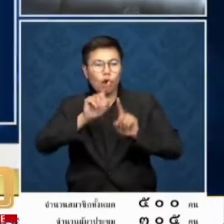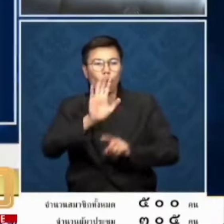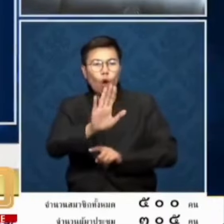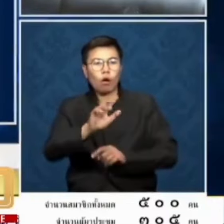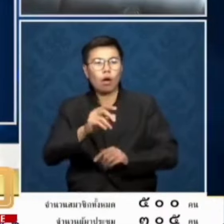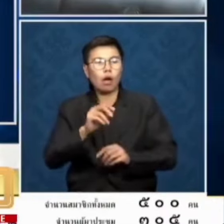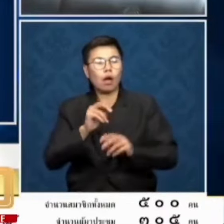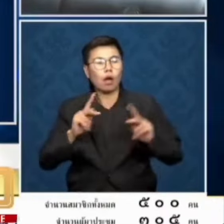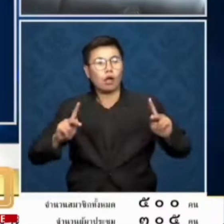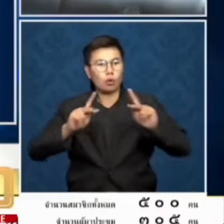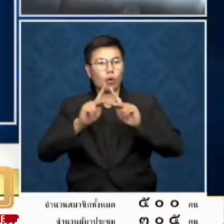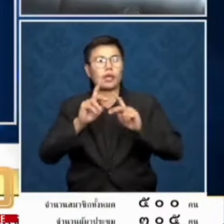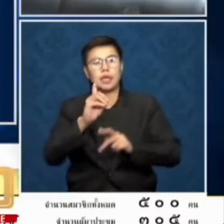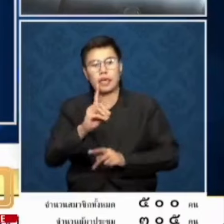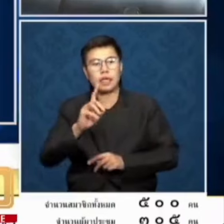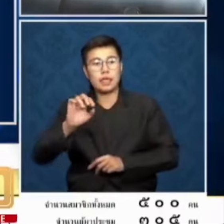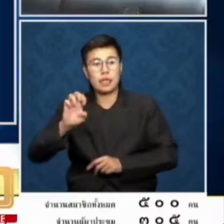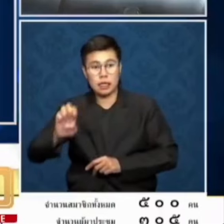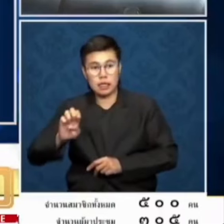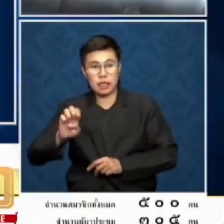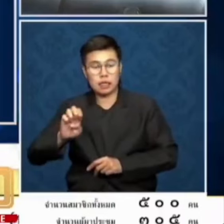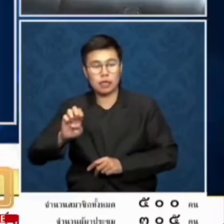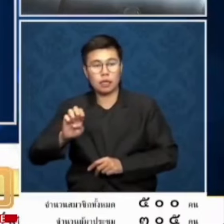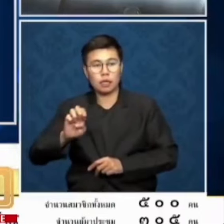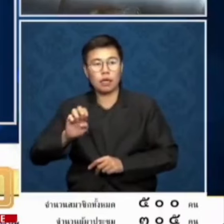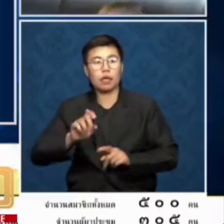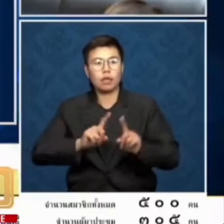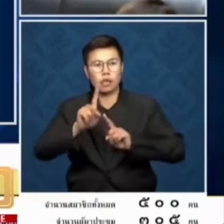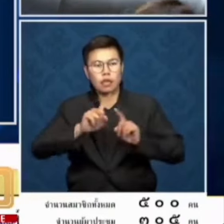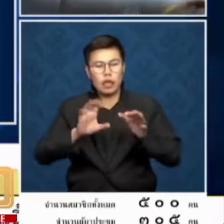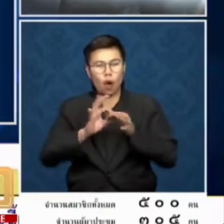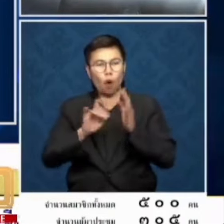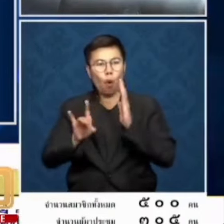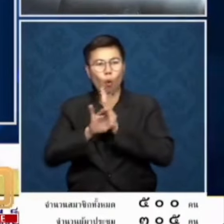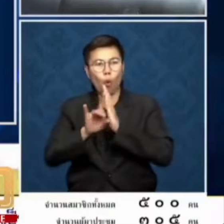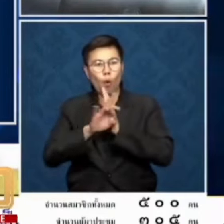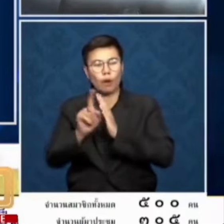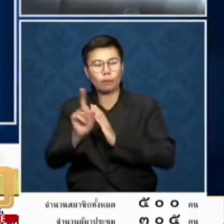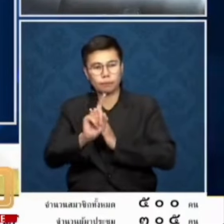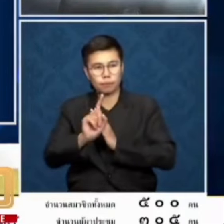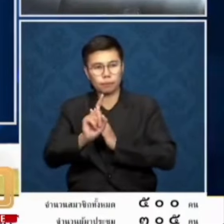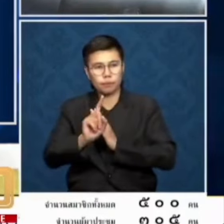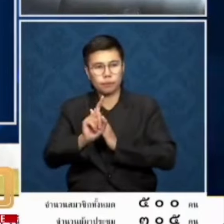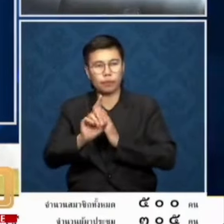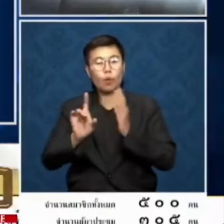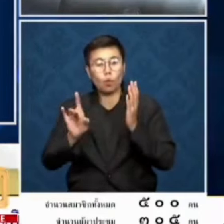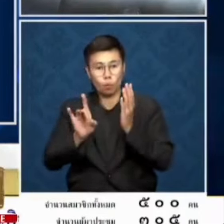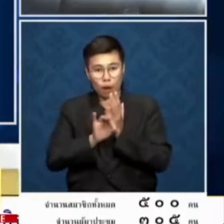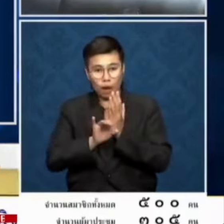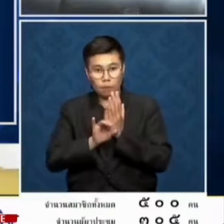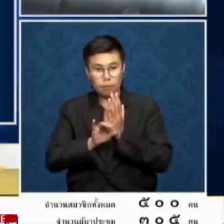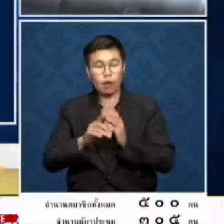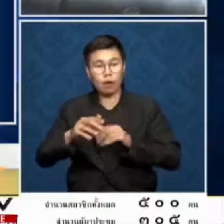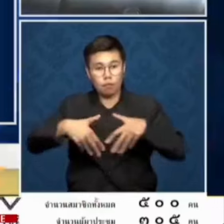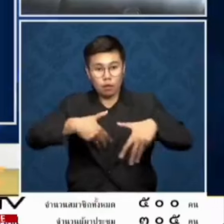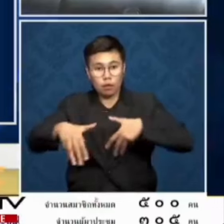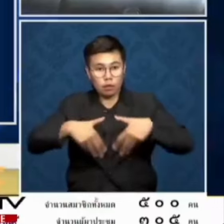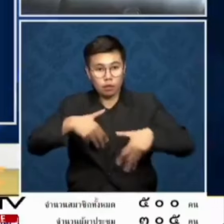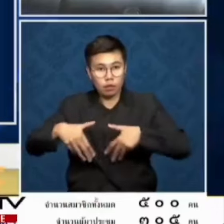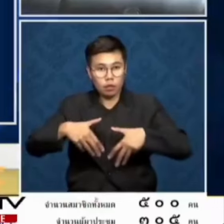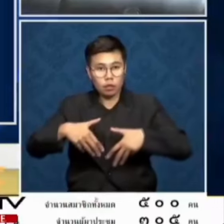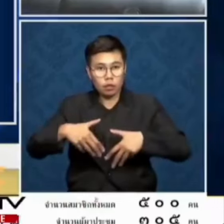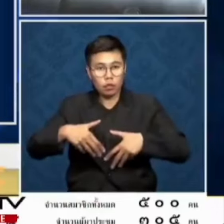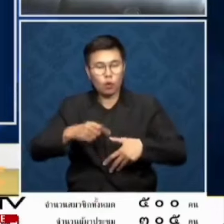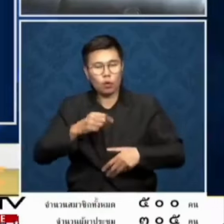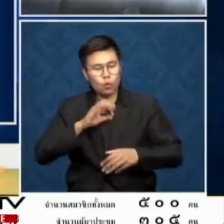งดีอีค่ะมีตัวชี้วัดเขาเรียกว่าชี้วัดดัชนีชี้วัดเชิงคุณภาพนะคะที่เกี่ยวกับว่าประชาชนเนี่ยมีความพึง